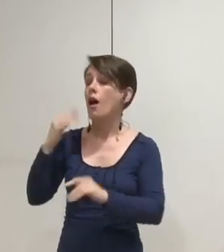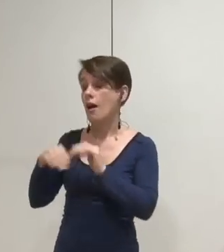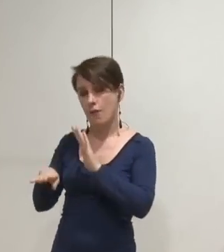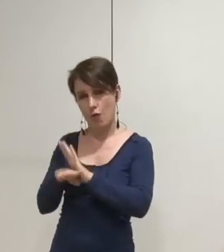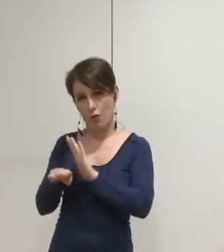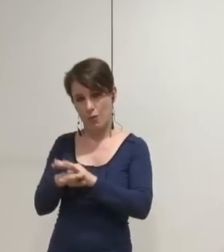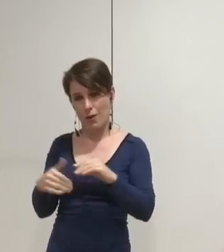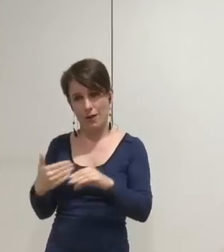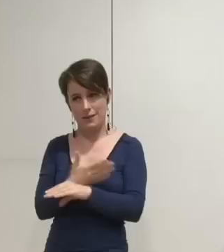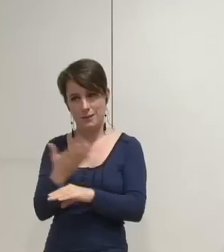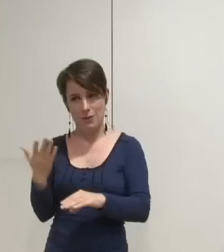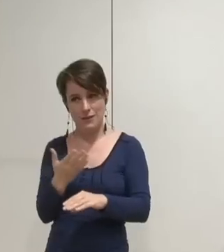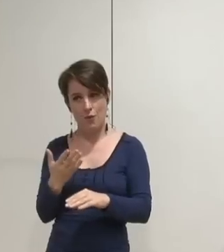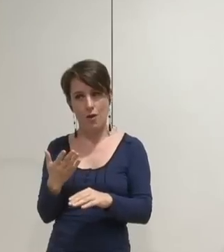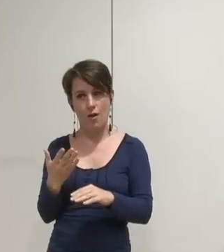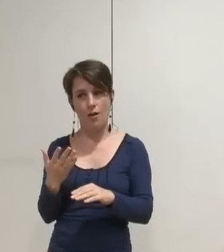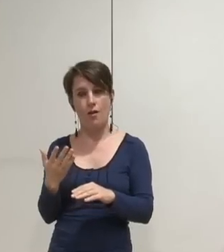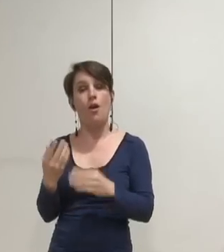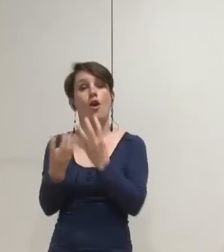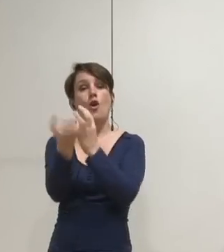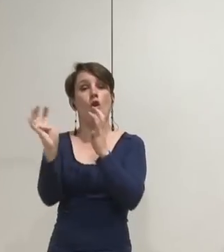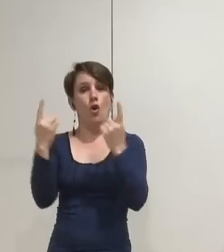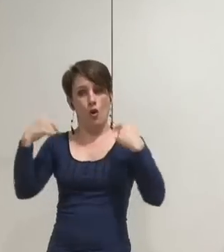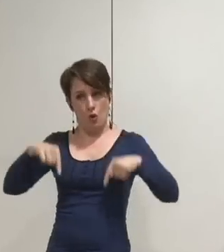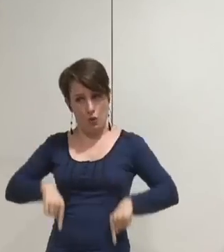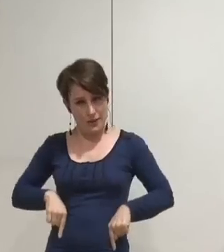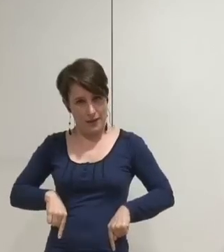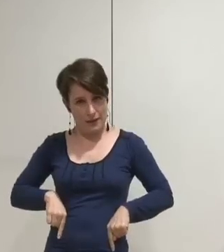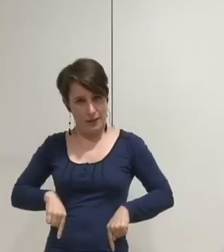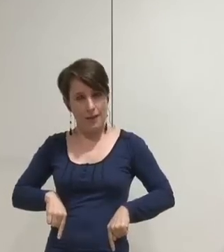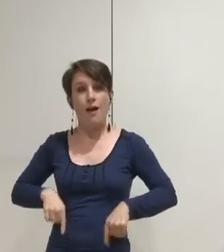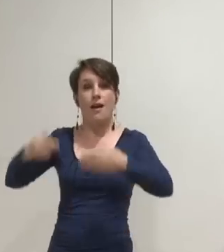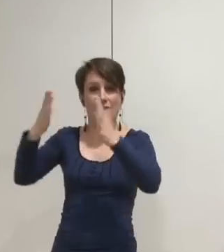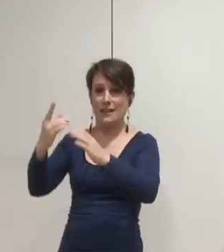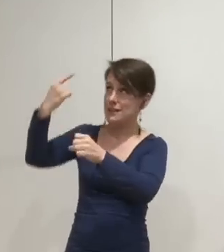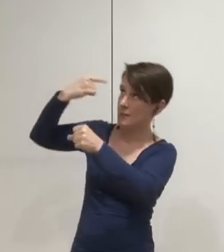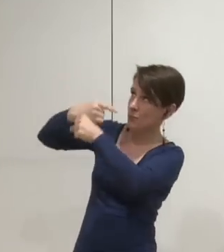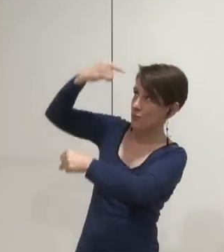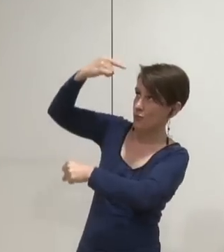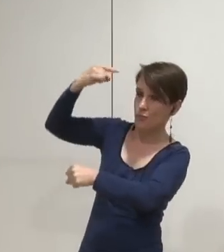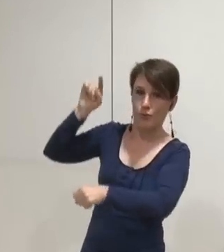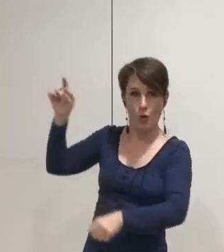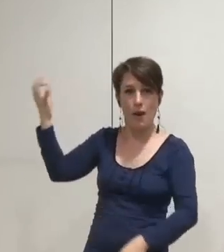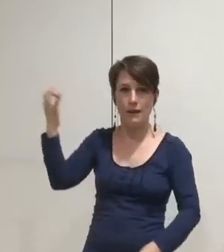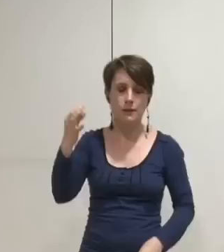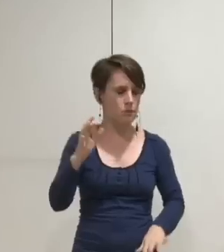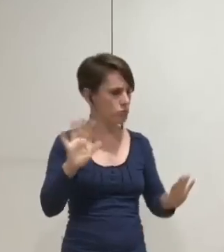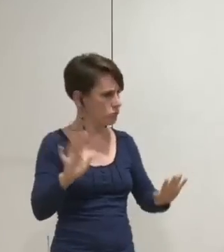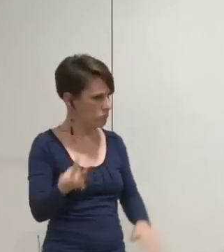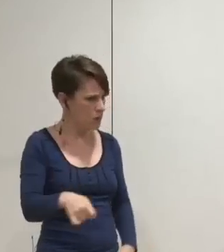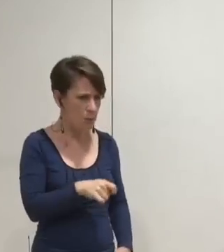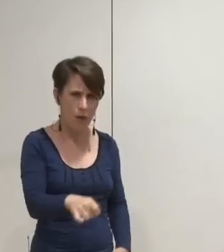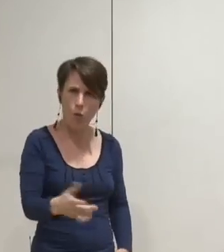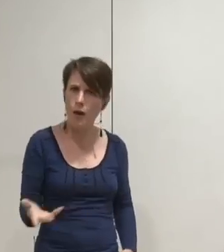2009 obtenu grâce à un conseiller municipal écologiste qui dénonçait la pratique illégale consistant à faire payer par les